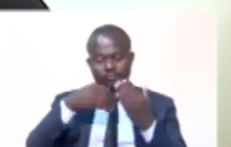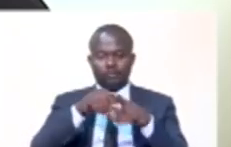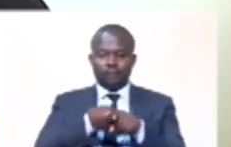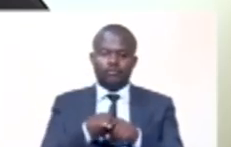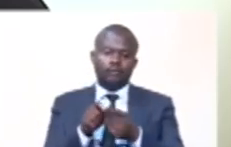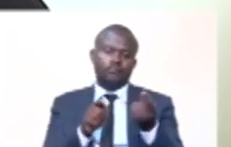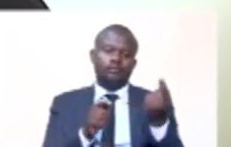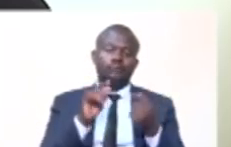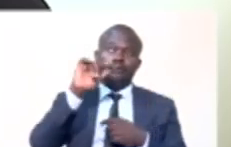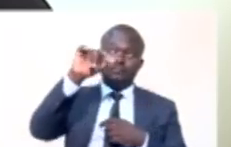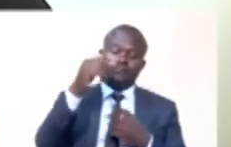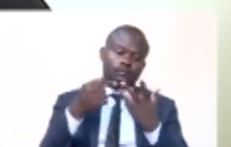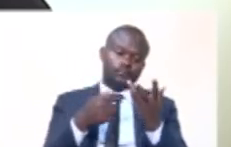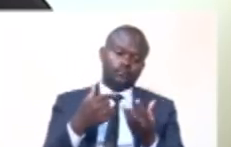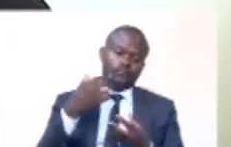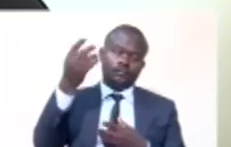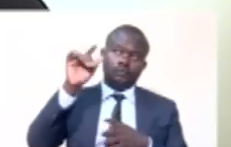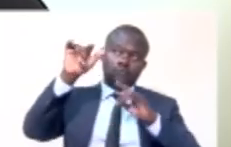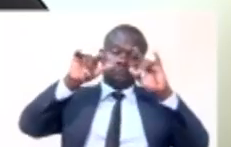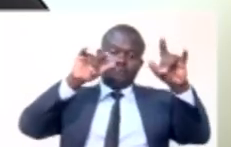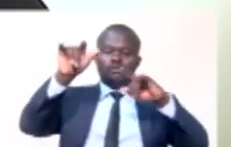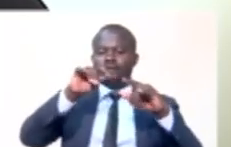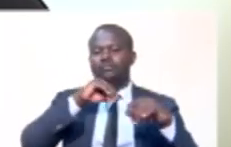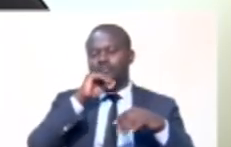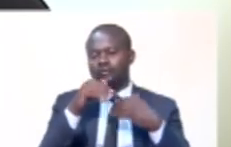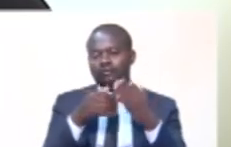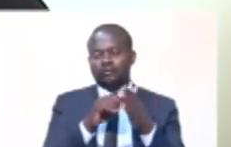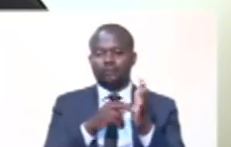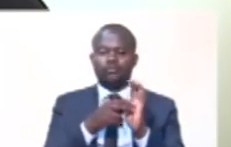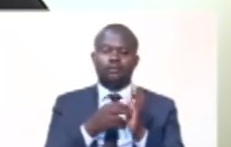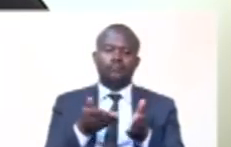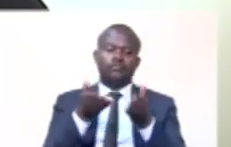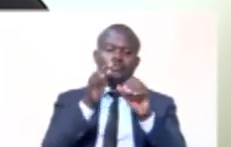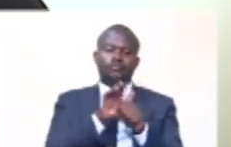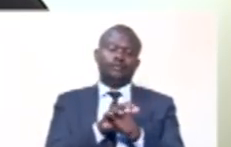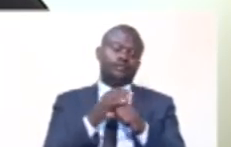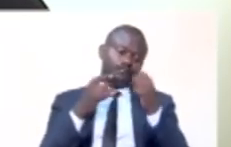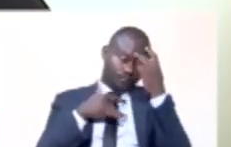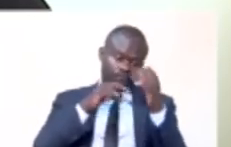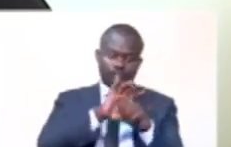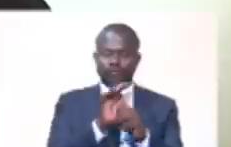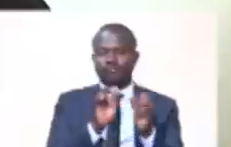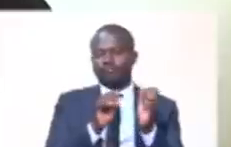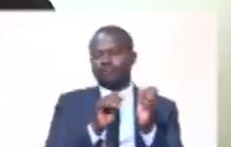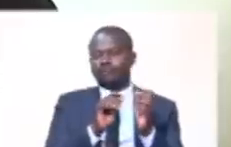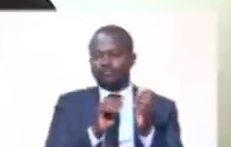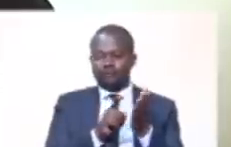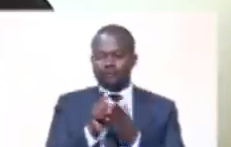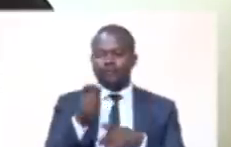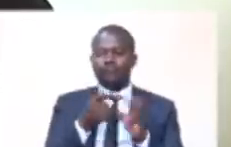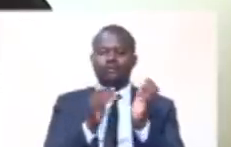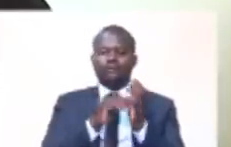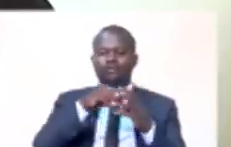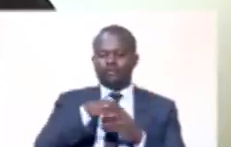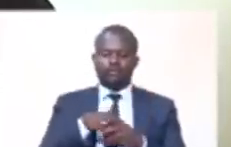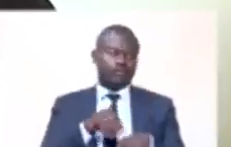zikaba zakomeza zikagenda aho ntago haba hari ubuhererekanye buri hejuru bwa coronavirus ariko turi mu bihe